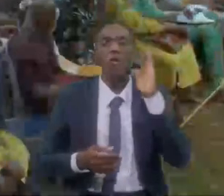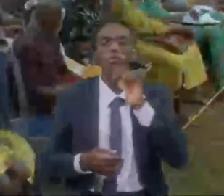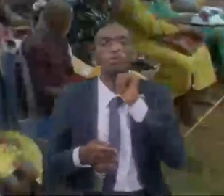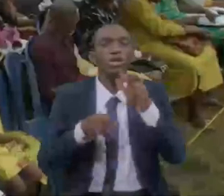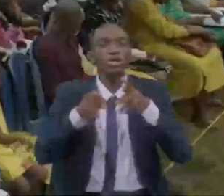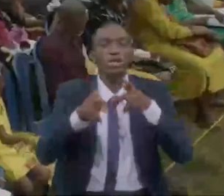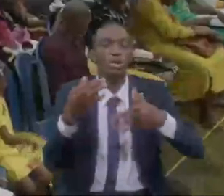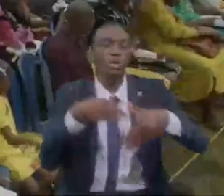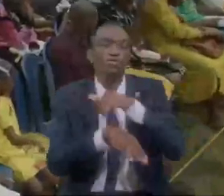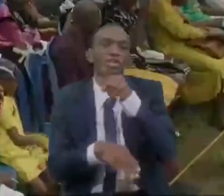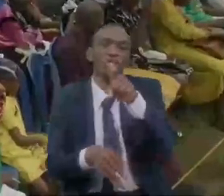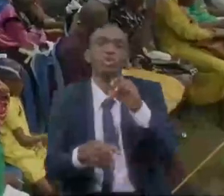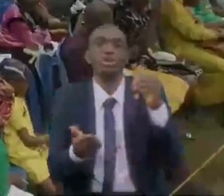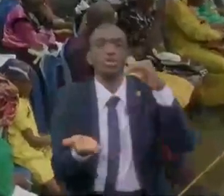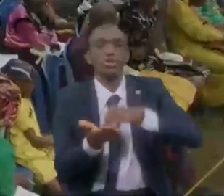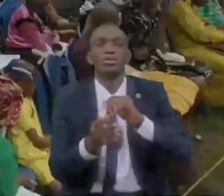de Jésus.